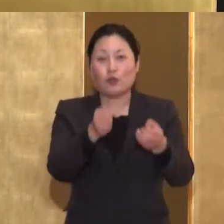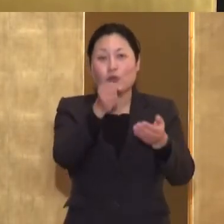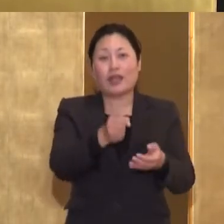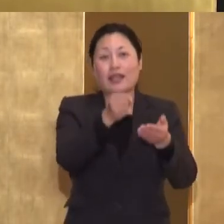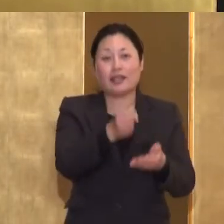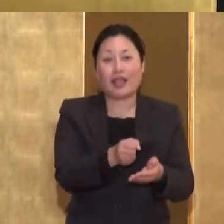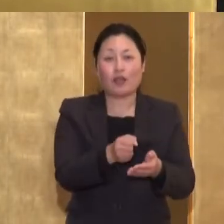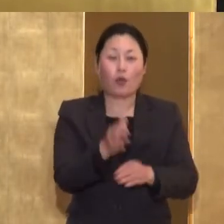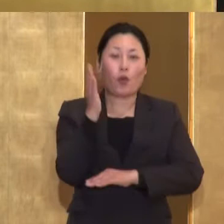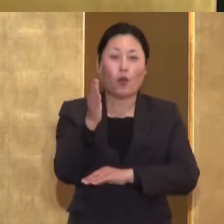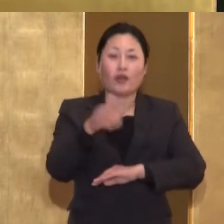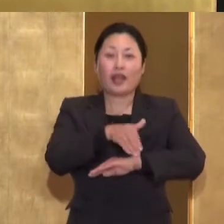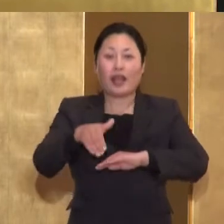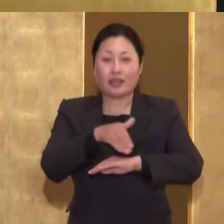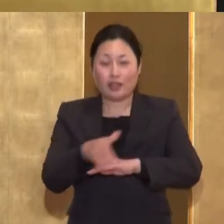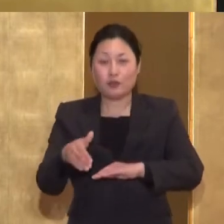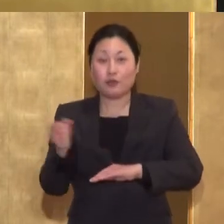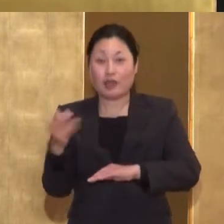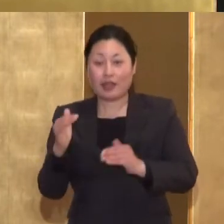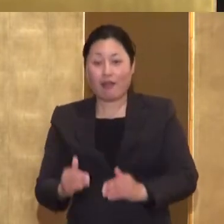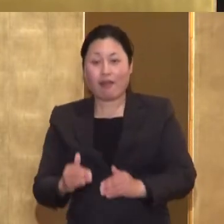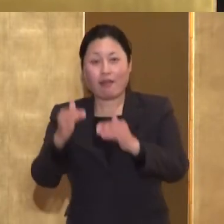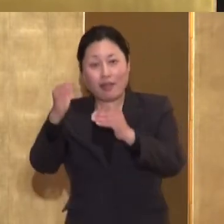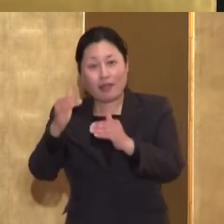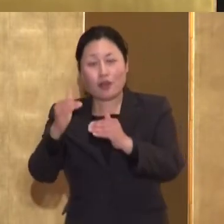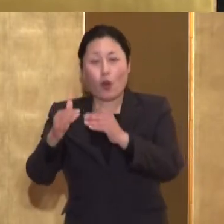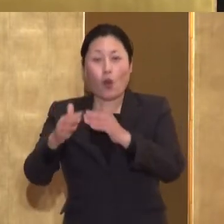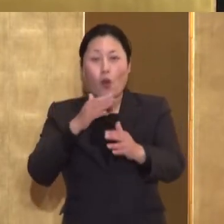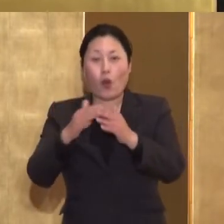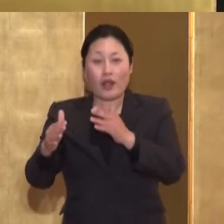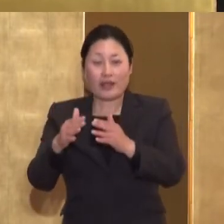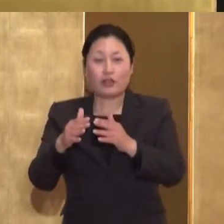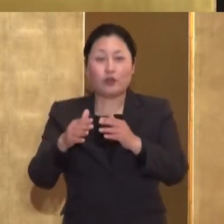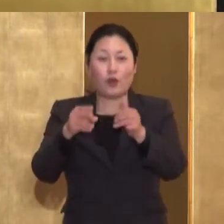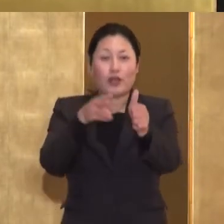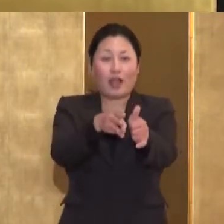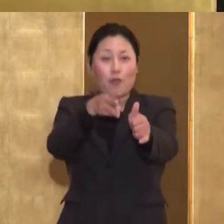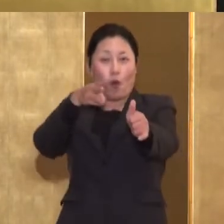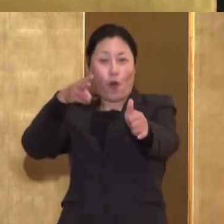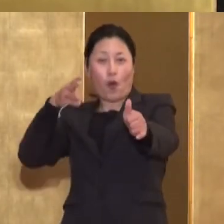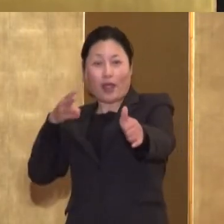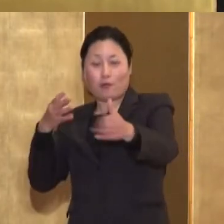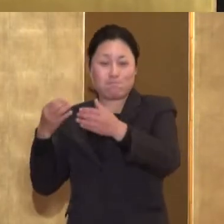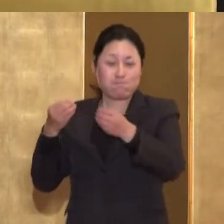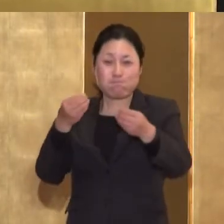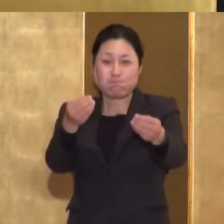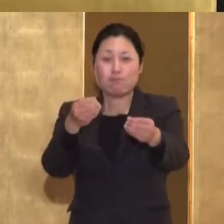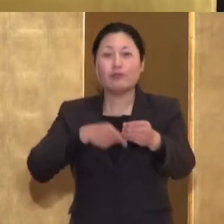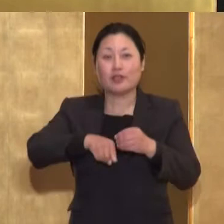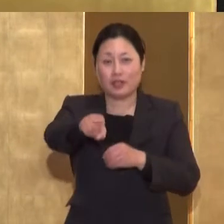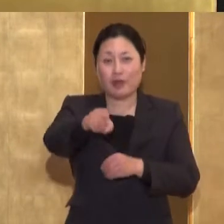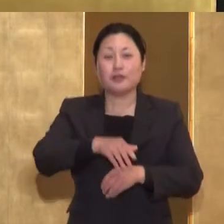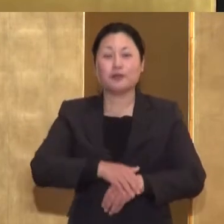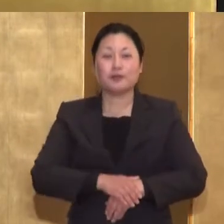策、そして成長戦略の3本の矢を打ち続けてまいります